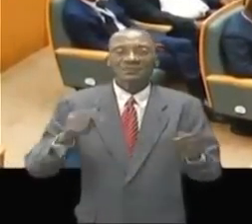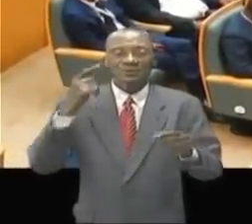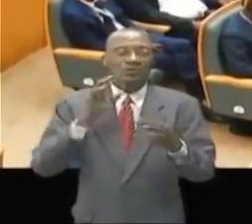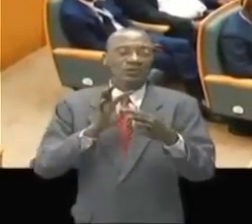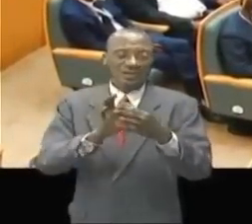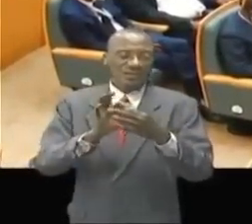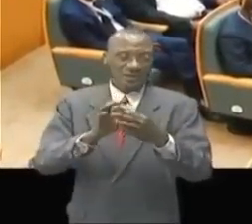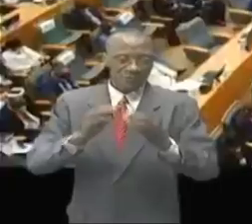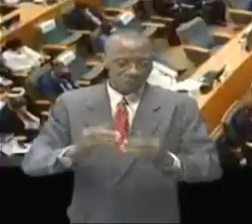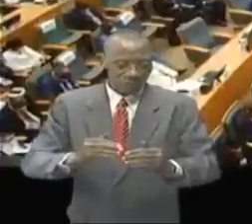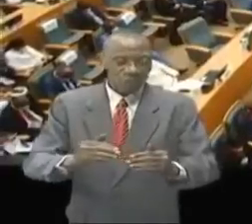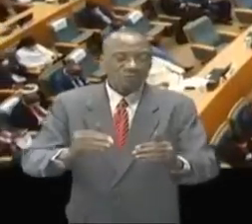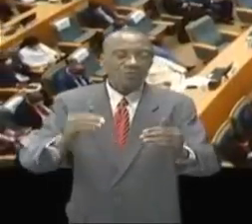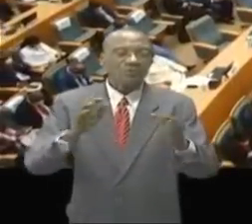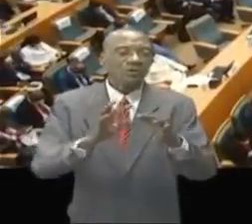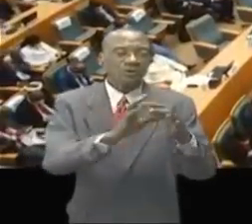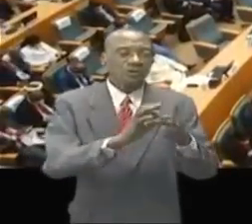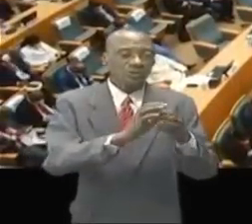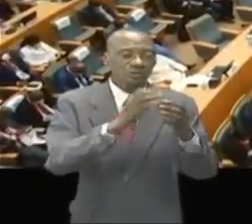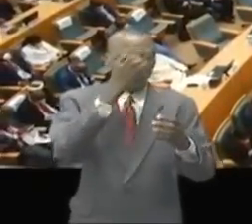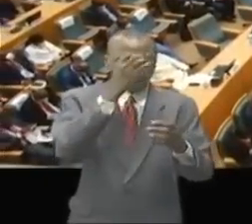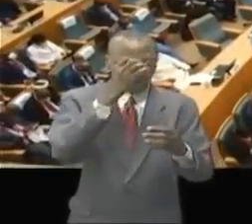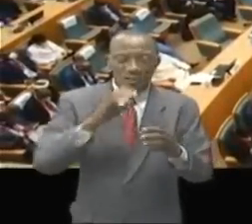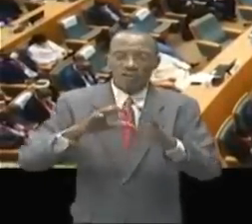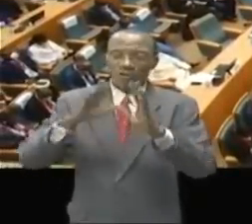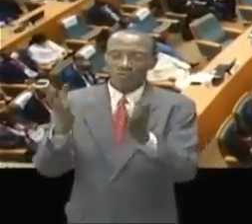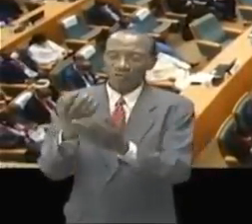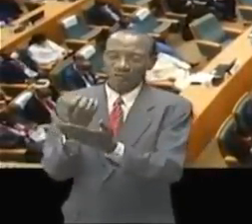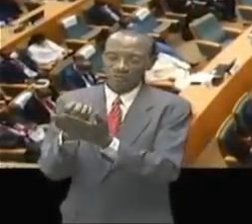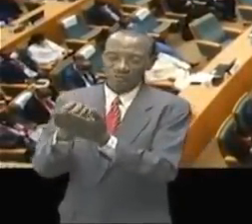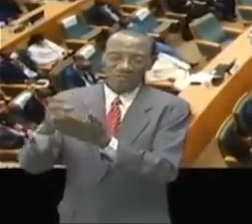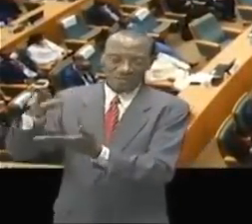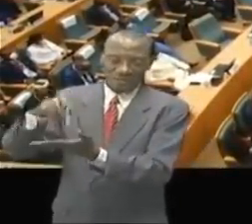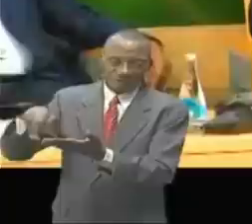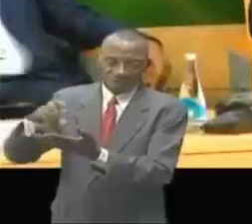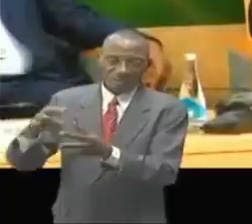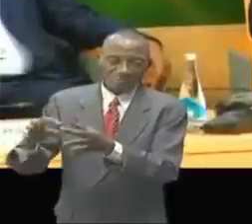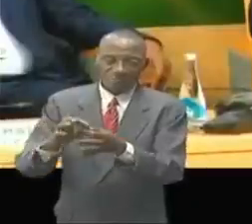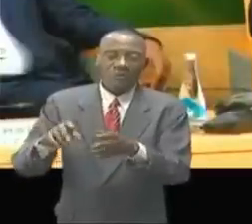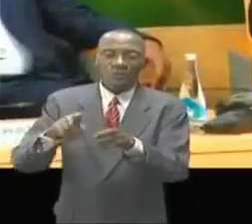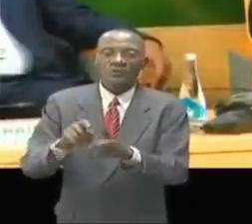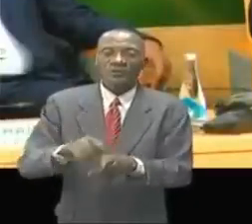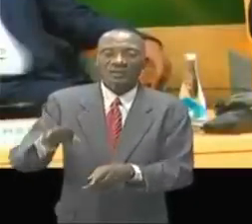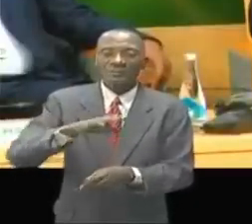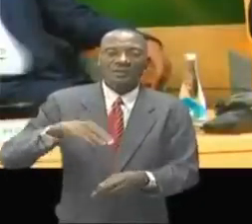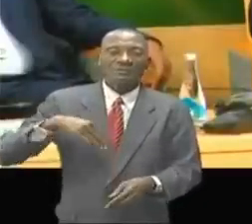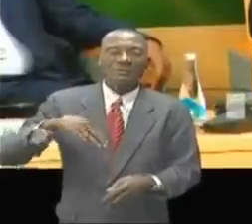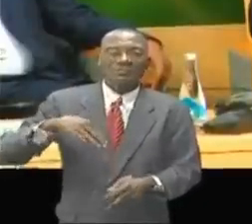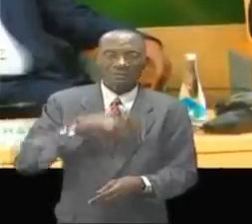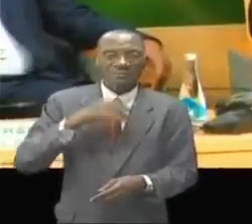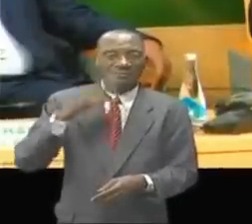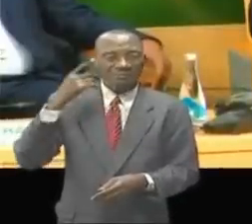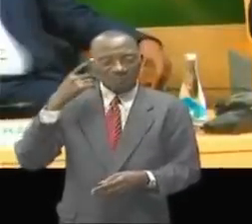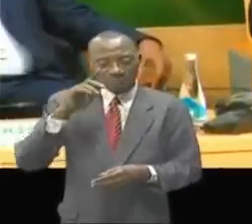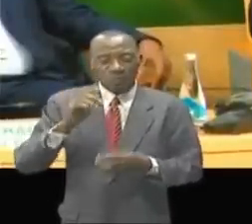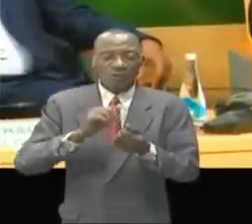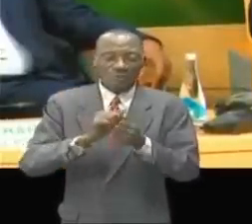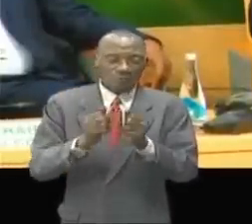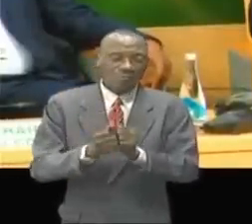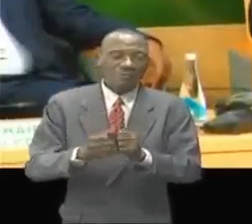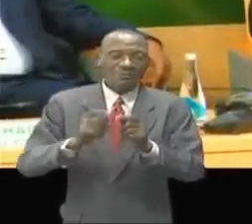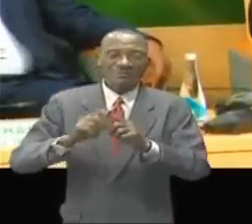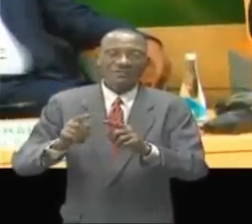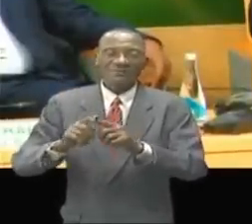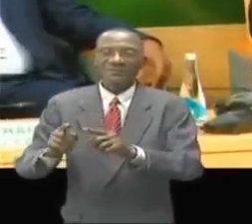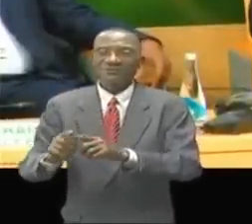cours entre l'Union européenne, les communautés économiques régionales et les États membres sur les domaines d'intégration. Dans sa prise de parole lors